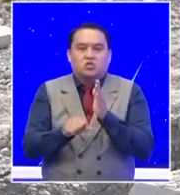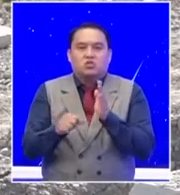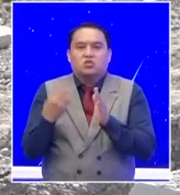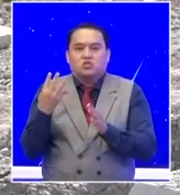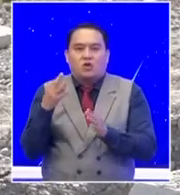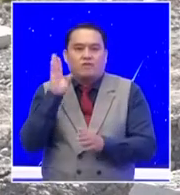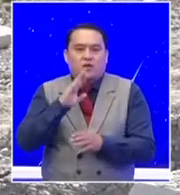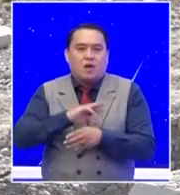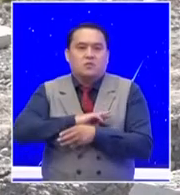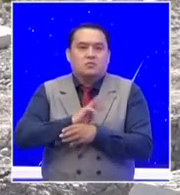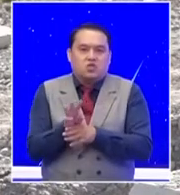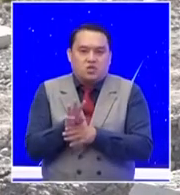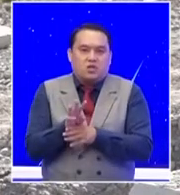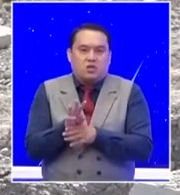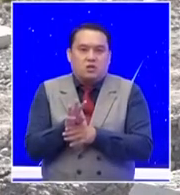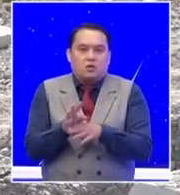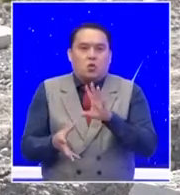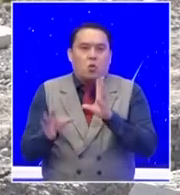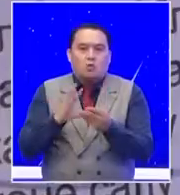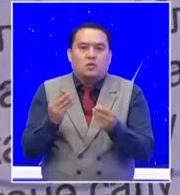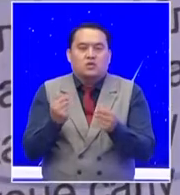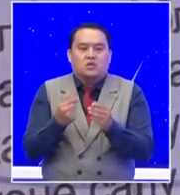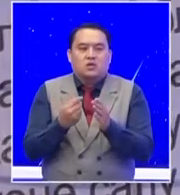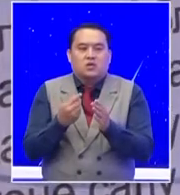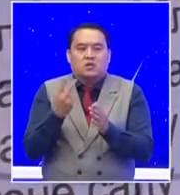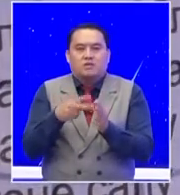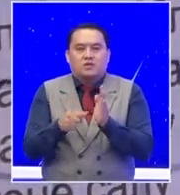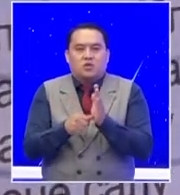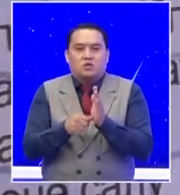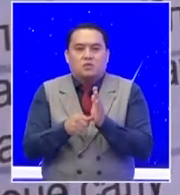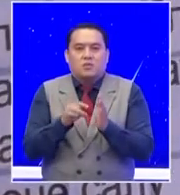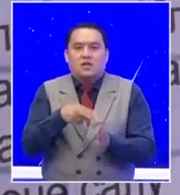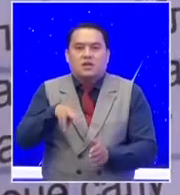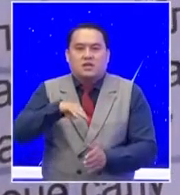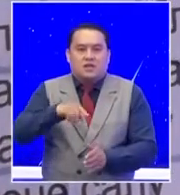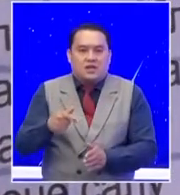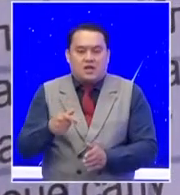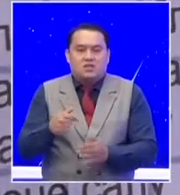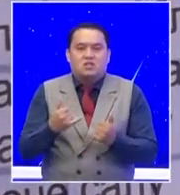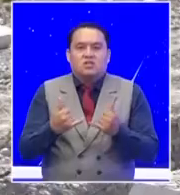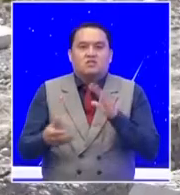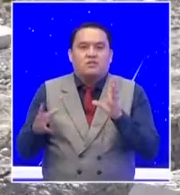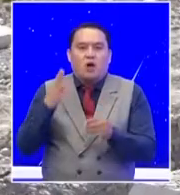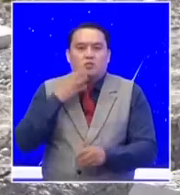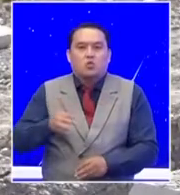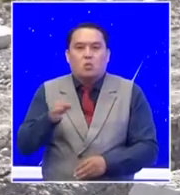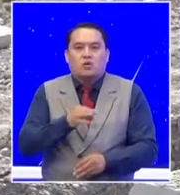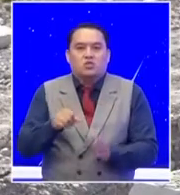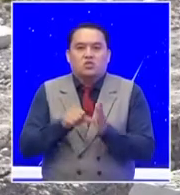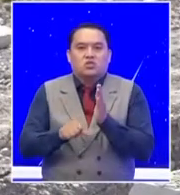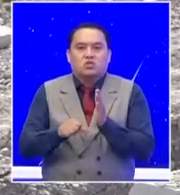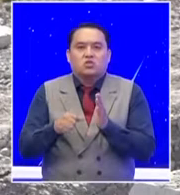объектов водоснабжения на общую сумму 21,8 миллиарда тенге. Всего в этом году из